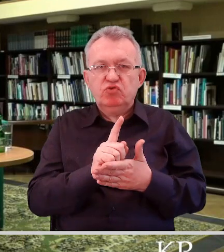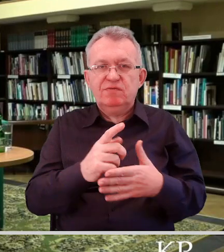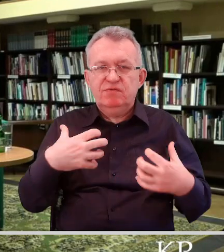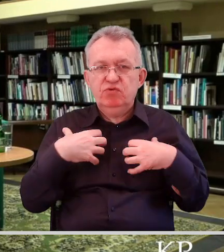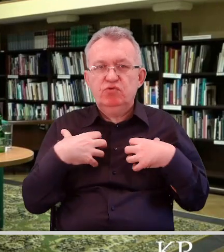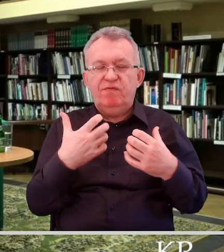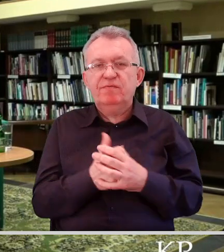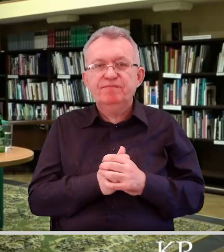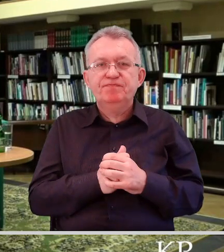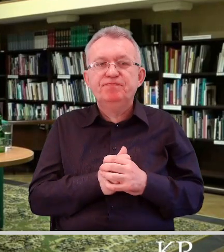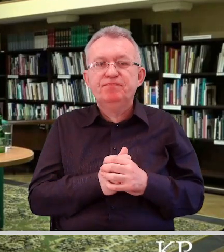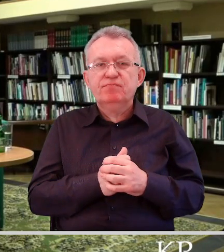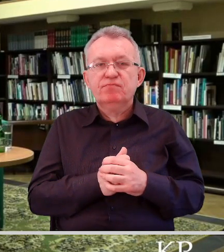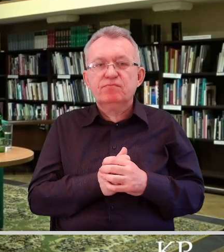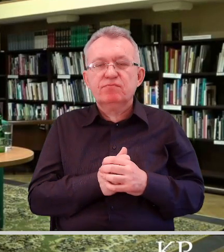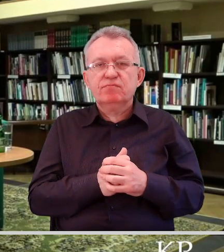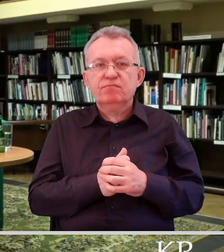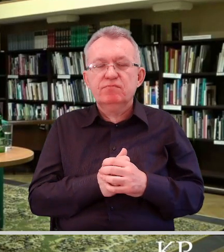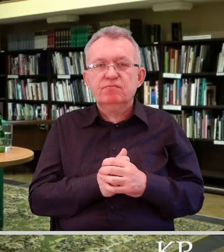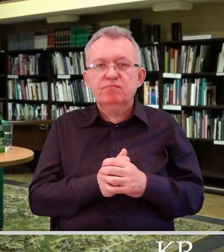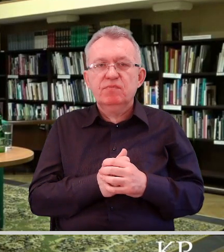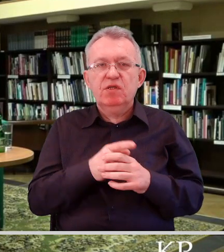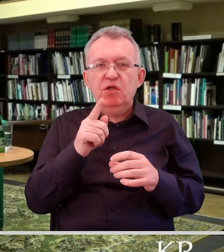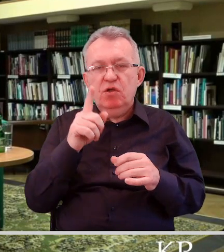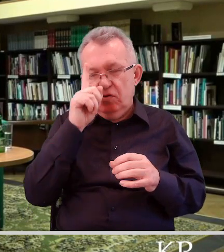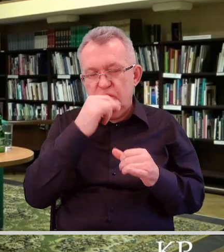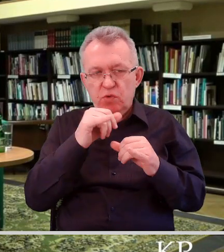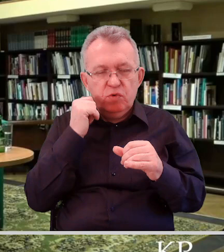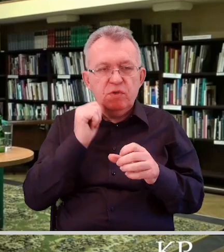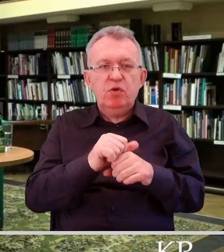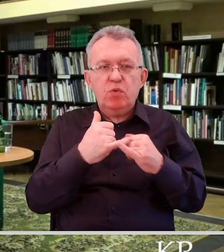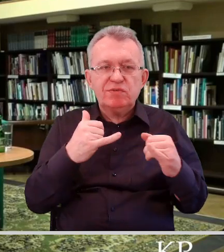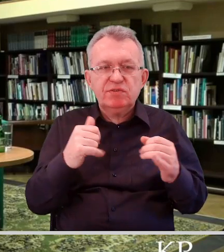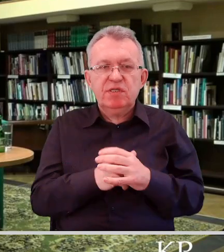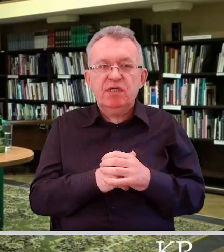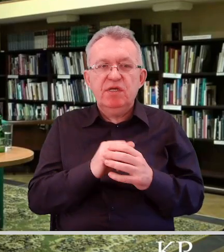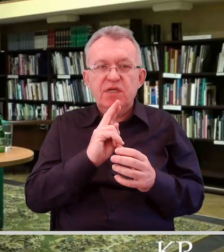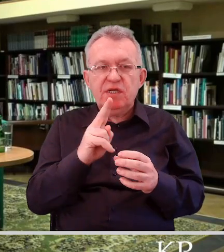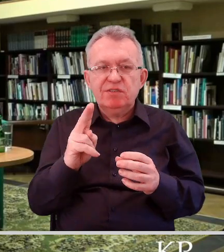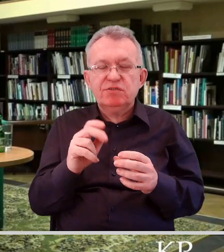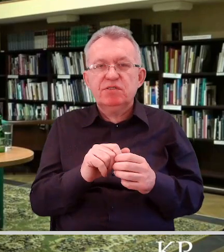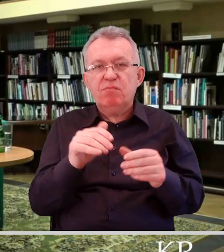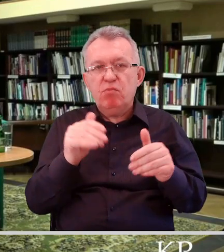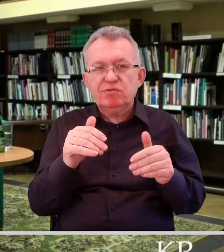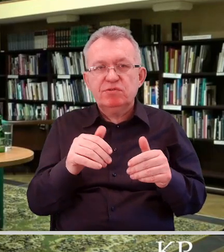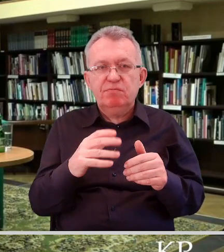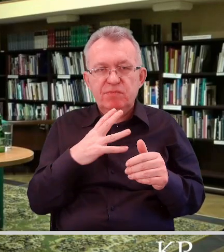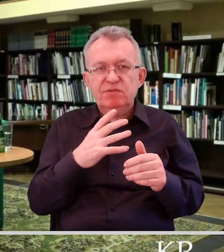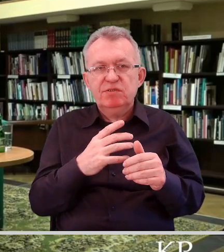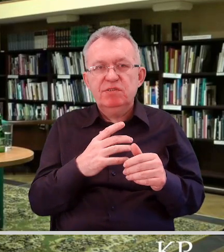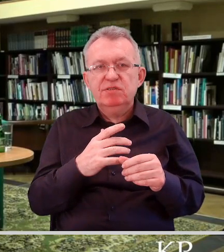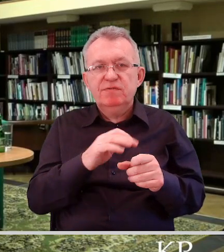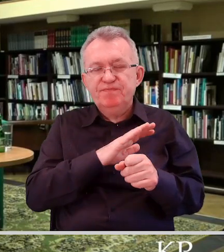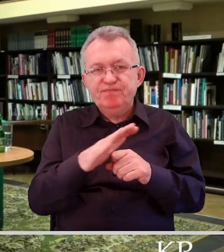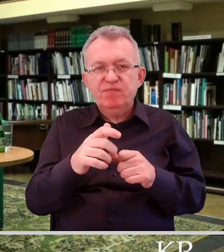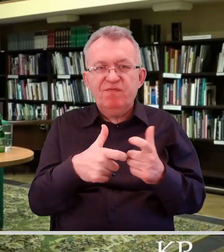życiowy. Więc są bardzo różne. Każda z nich mogłaby